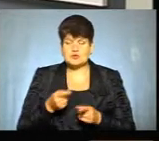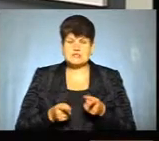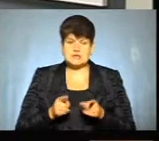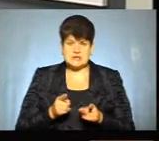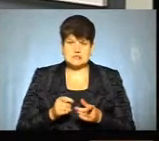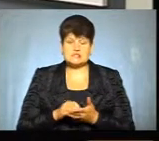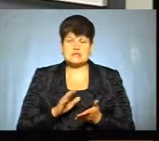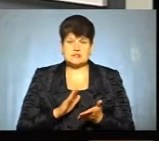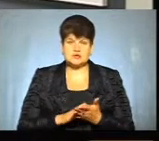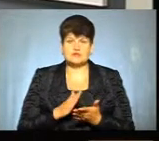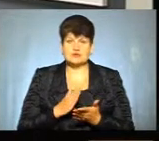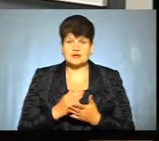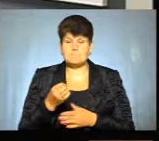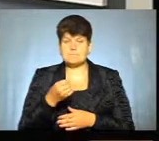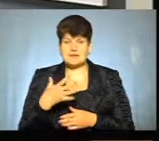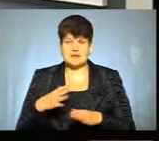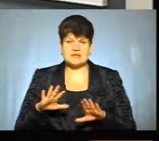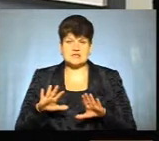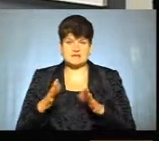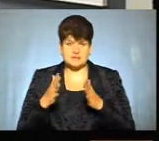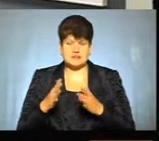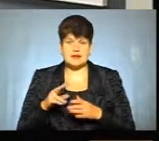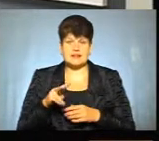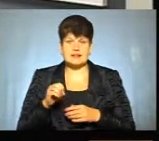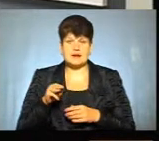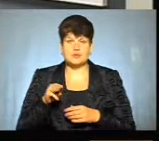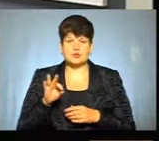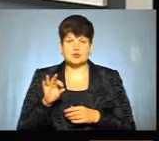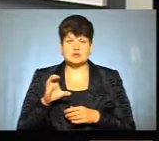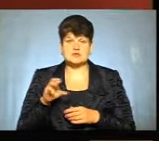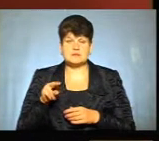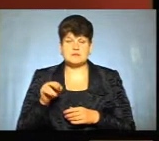вже зареєстровано 15 випадків лептоспірозу.